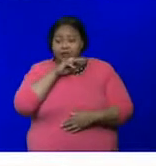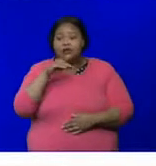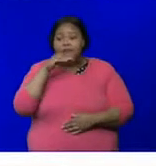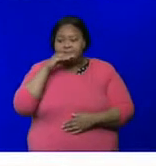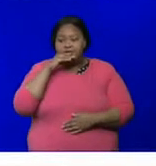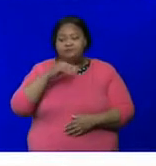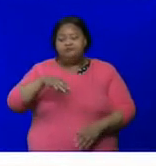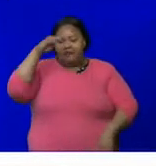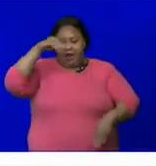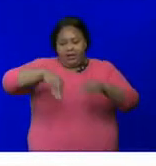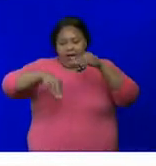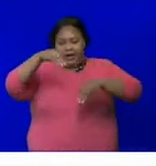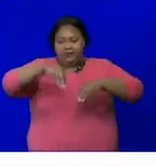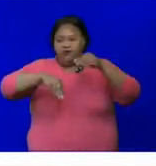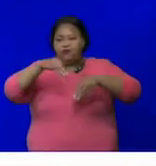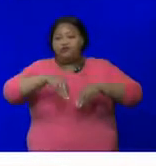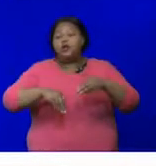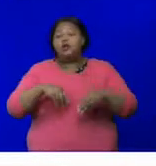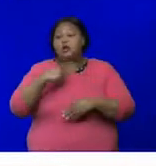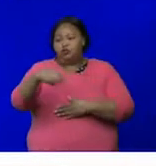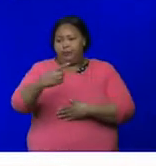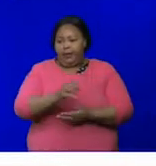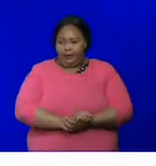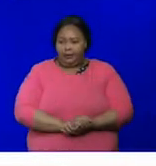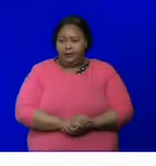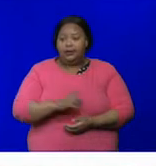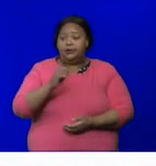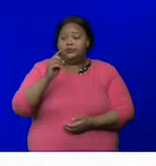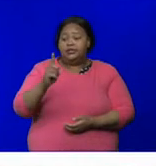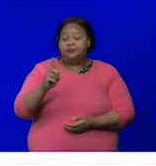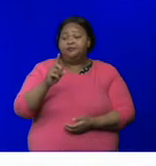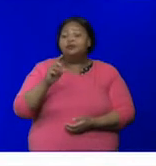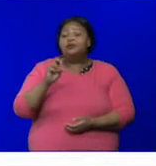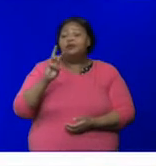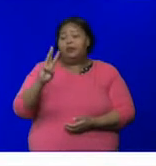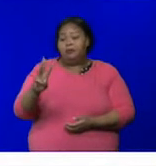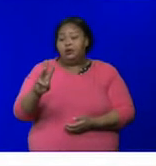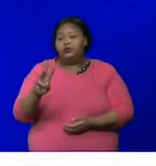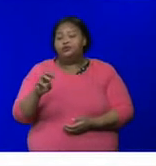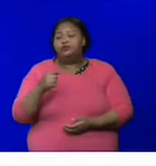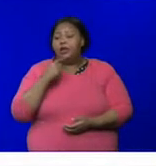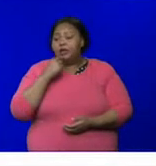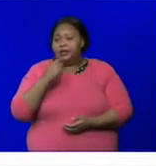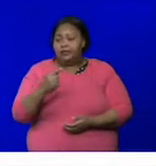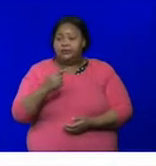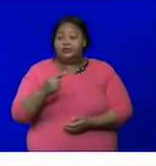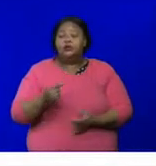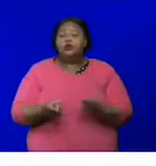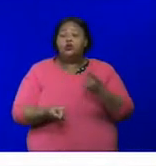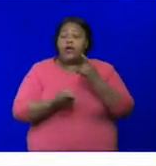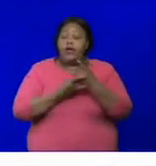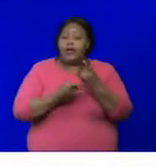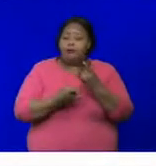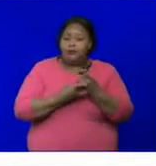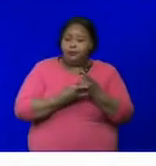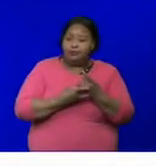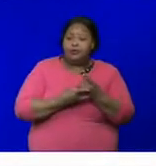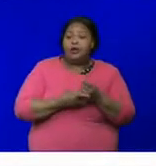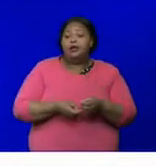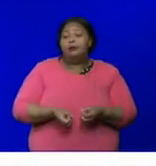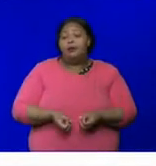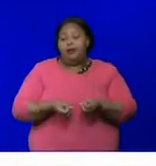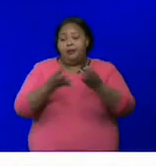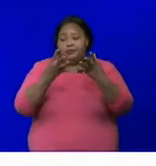Umbiko we-DW ukhomba kutsi lisito lempahla yempi leselitholwe live le-Ukraine kusukela mengameli Joe Biden aqala